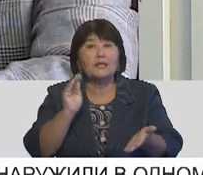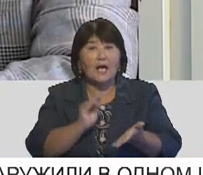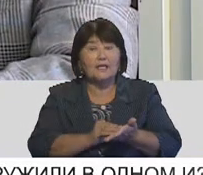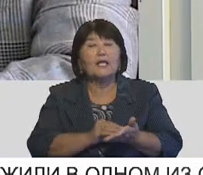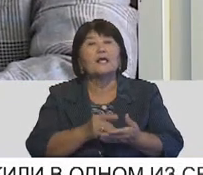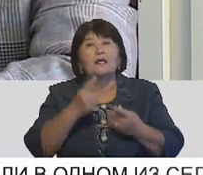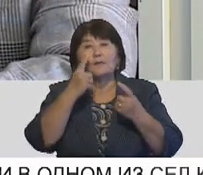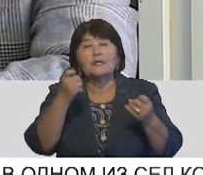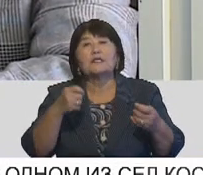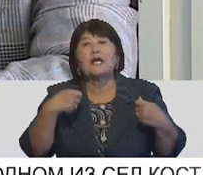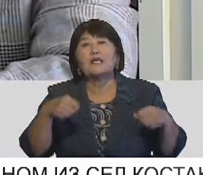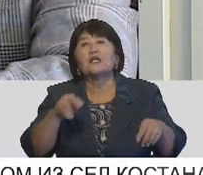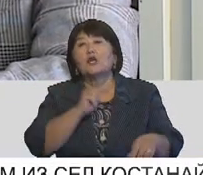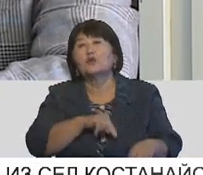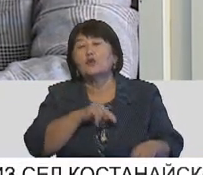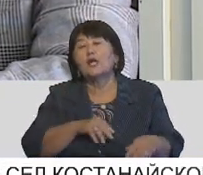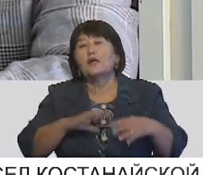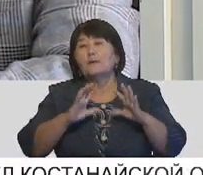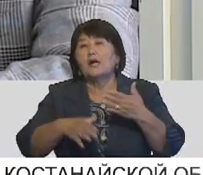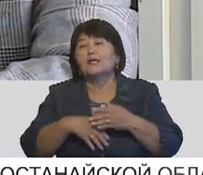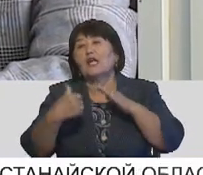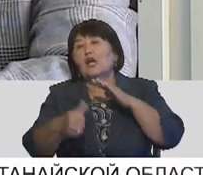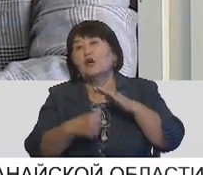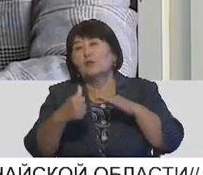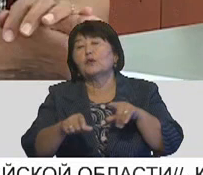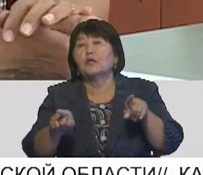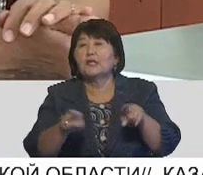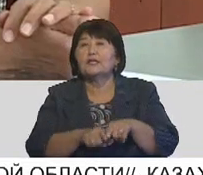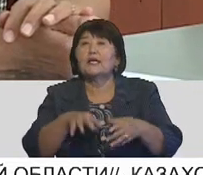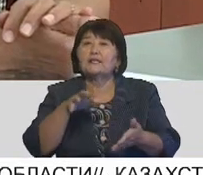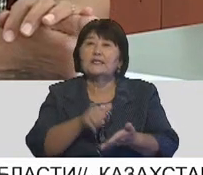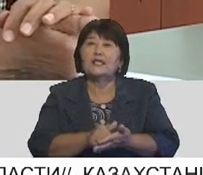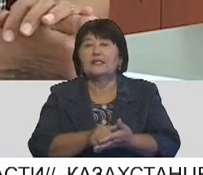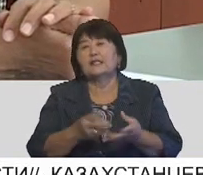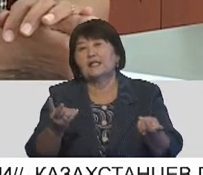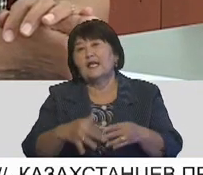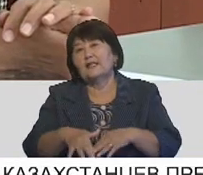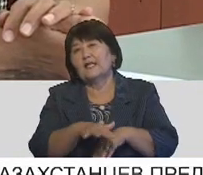прогнозированию рынка труда мерам поддержки безработных стимулированию занятости